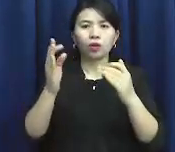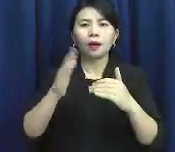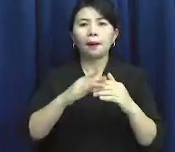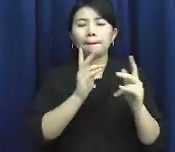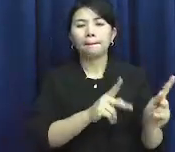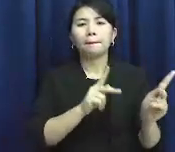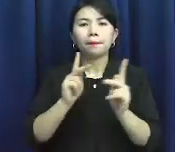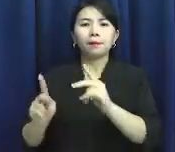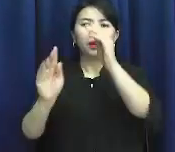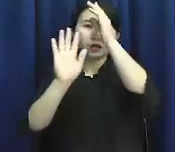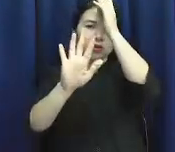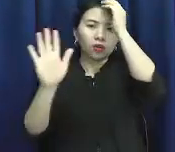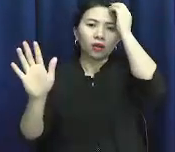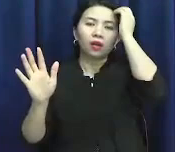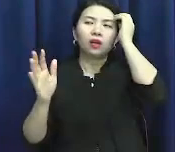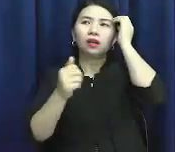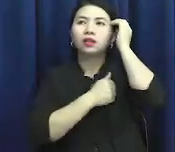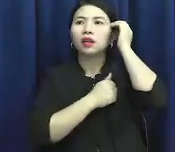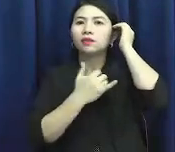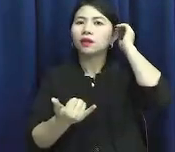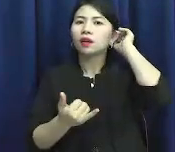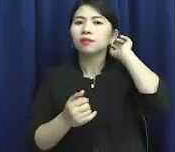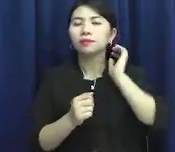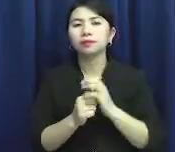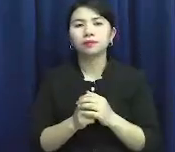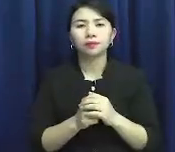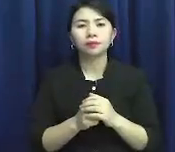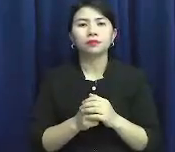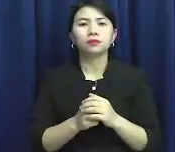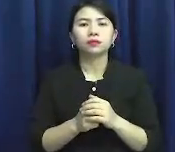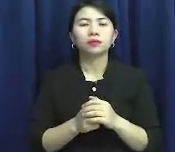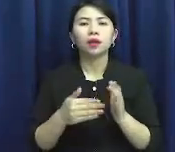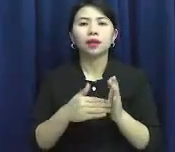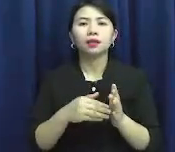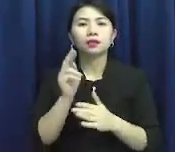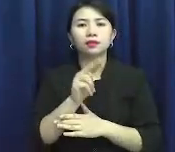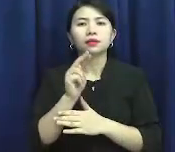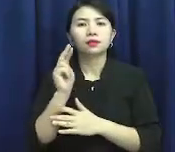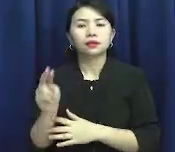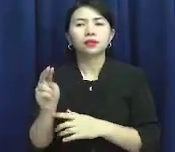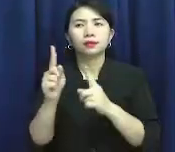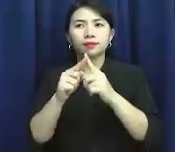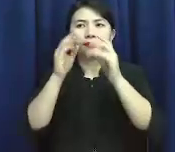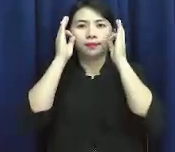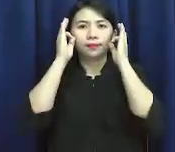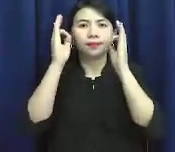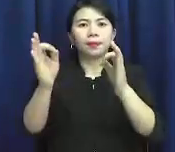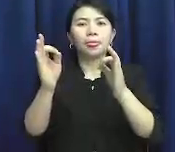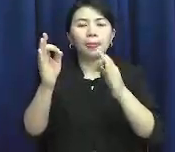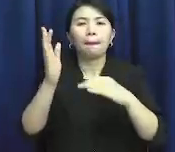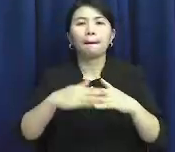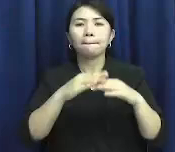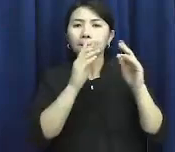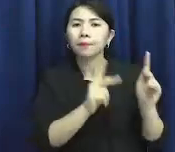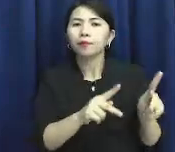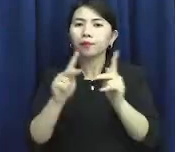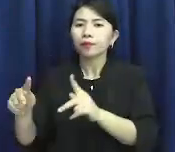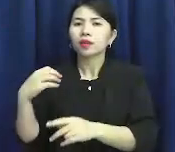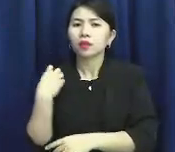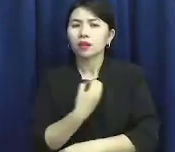this Christmas season spiritually. I-prepare nyo, mag-focus kayo sa mag-prepare nyo ng